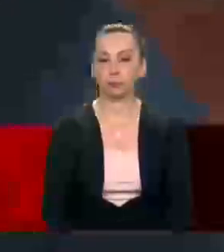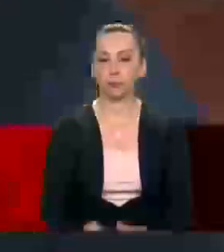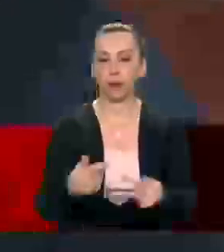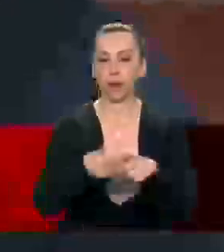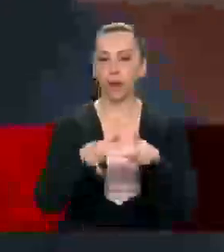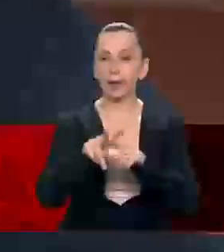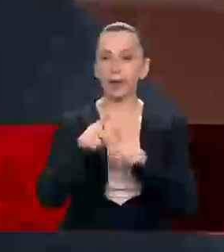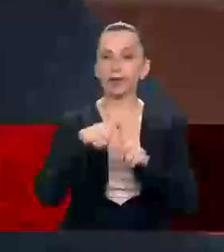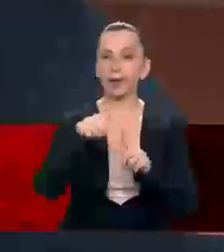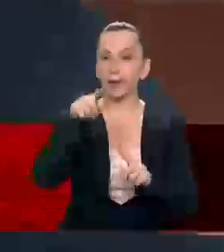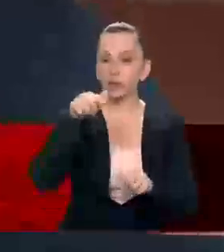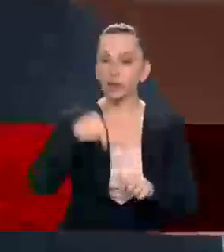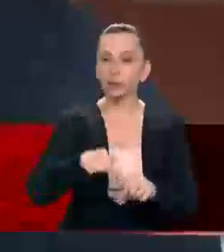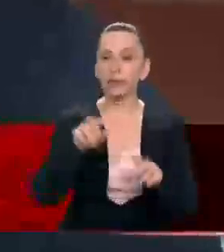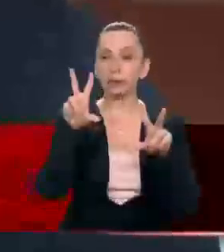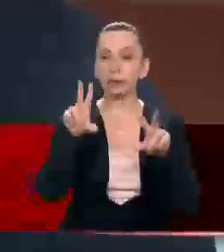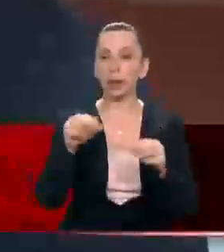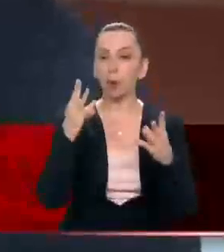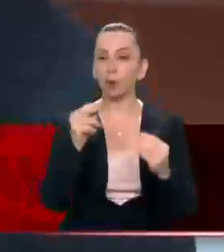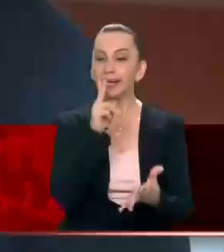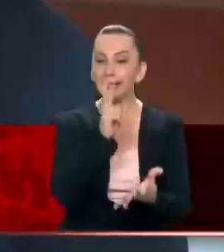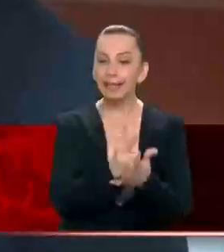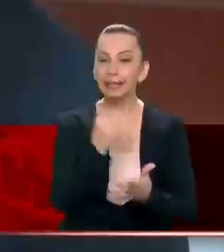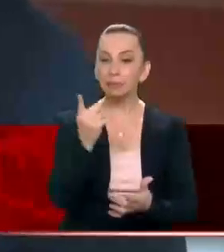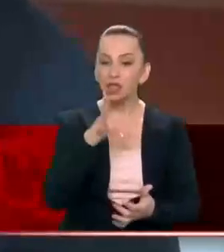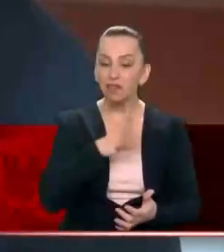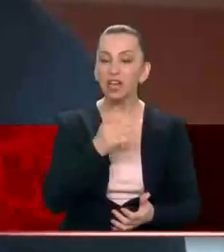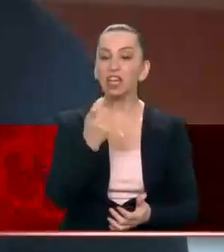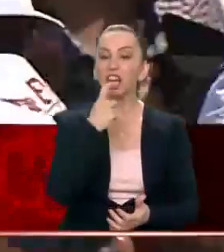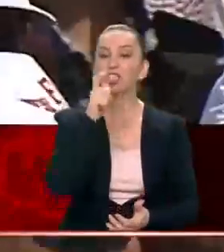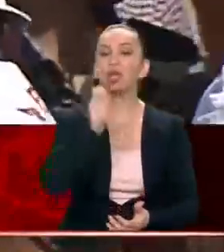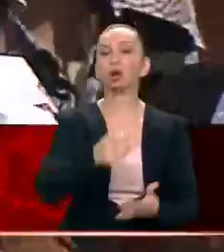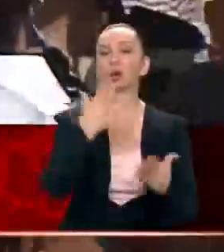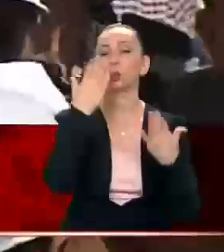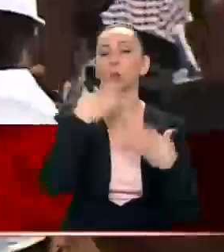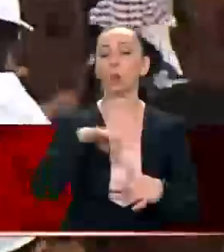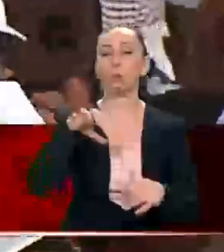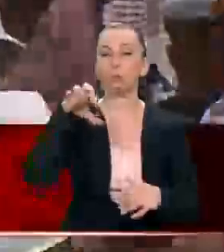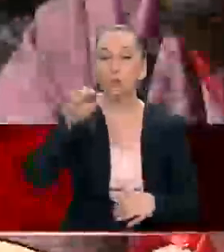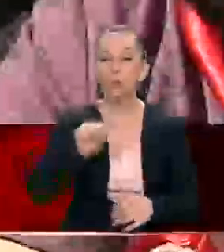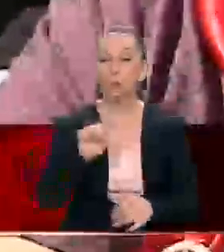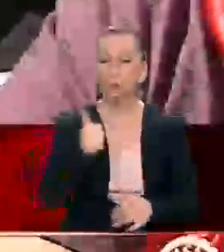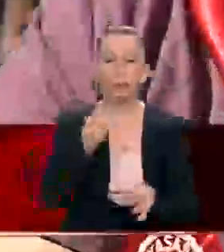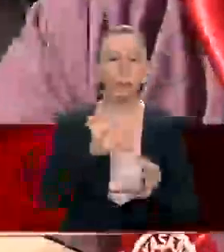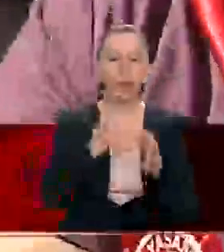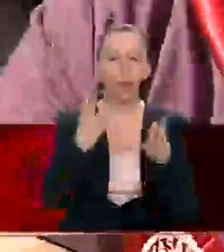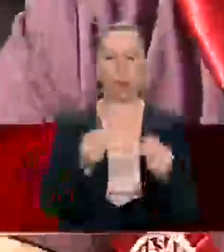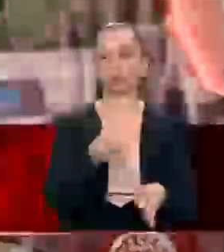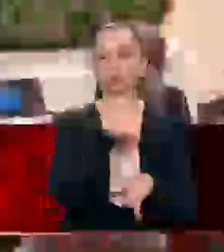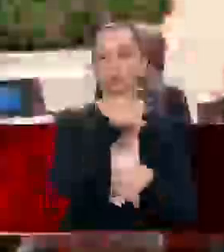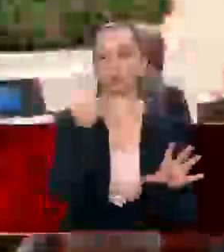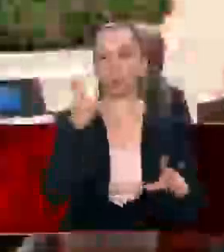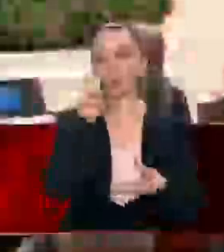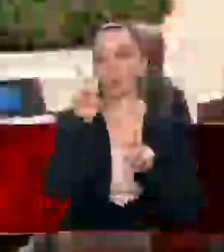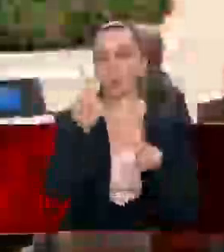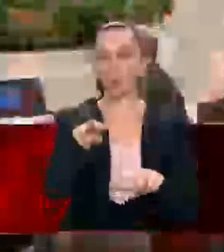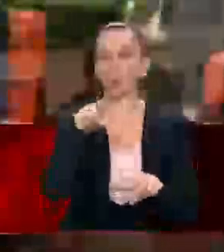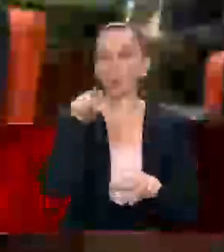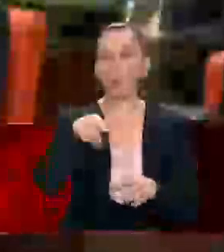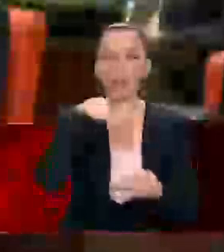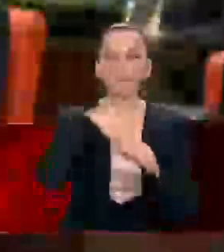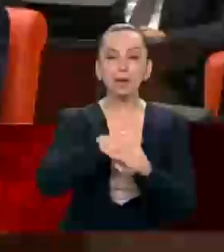EYT ile ilgili Şu an için net olan kesin bir şey varsa o da yaş şartın olmayacak ama prim gün sayısı ne olacak henüz net değil gözler